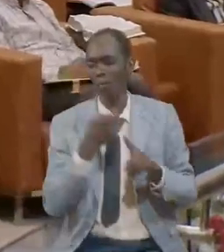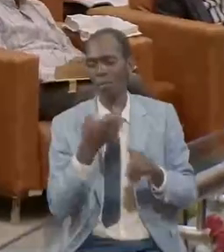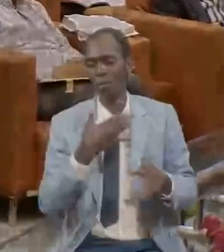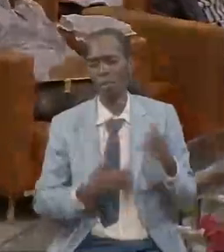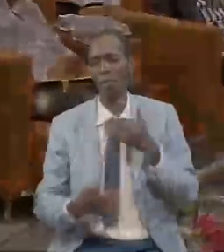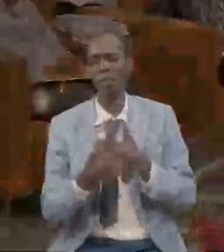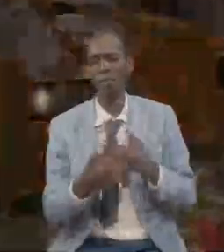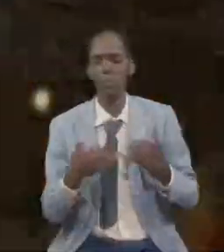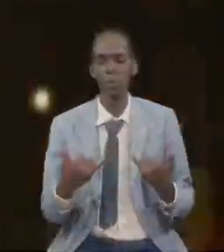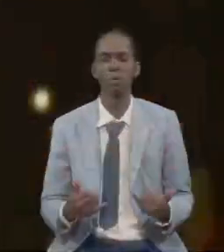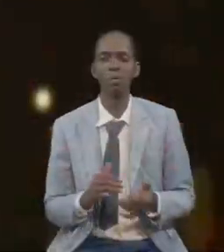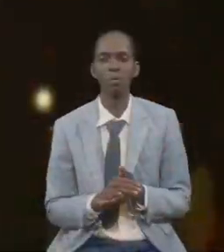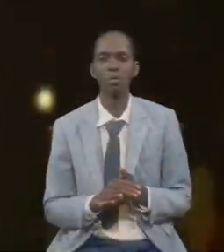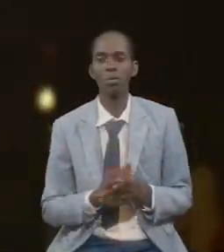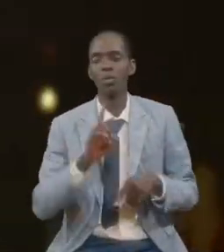retire-toi, Satan.